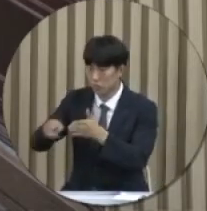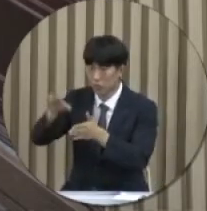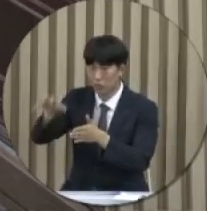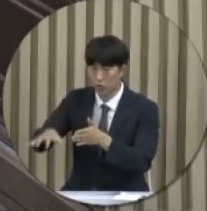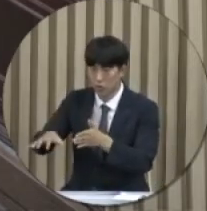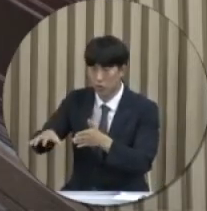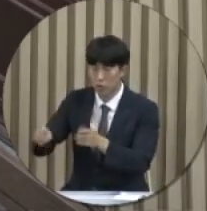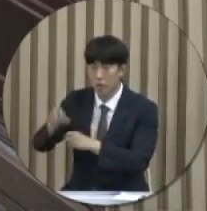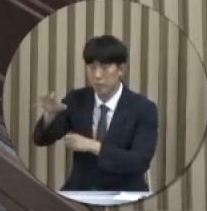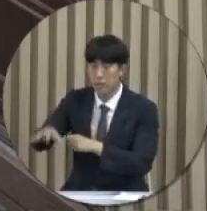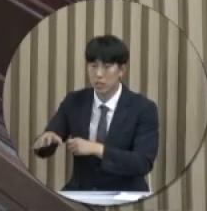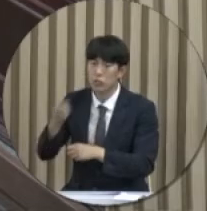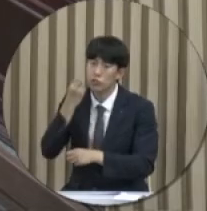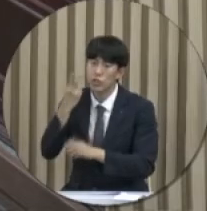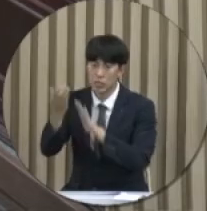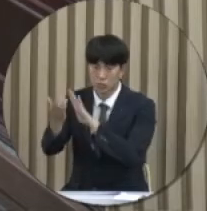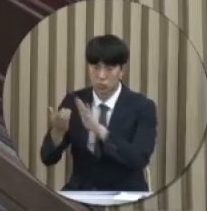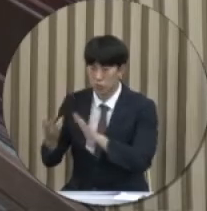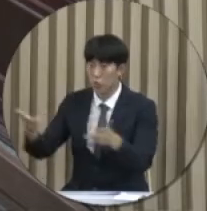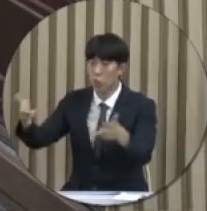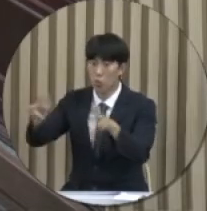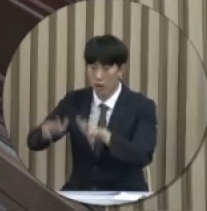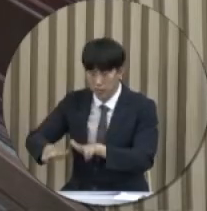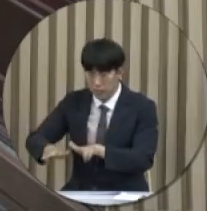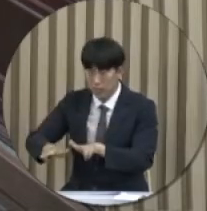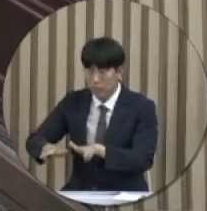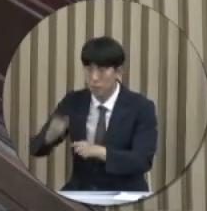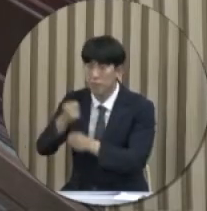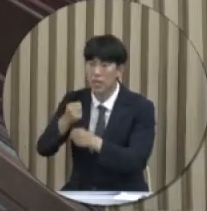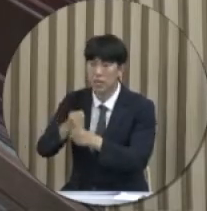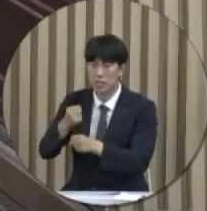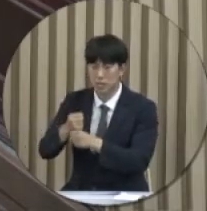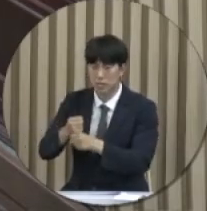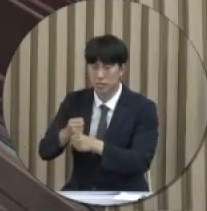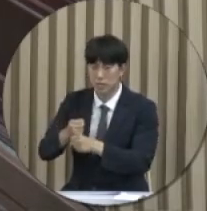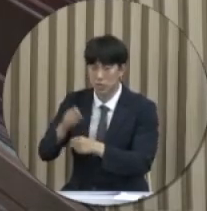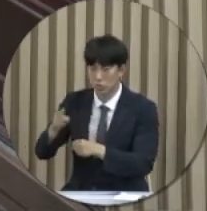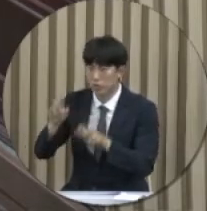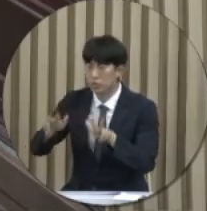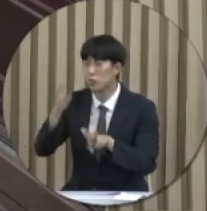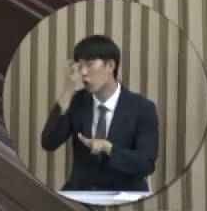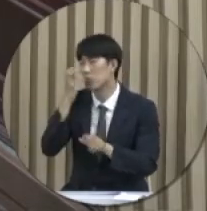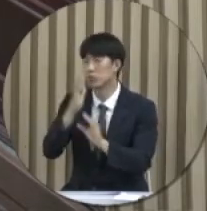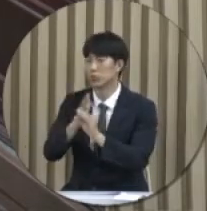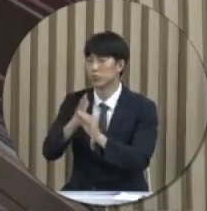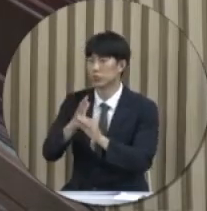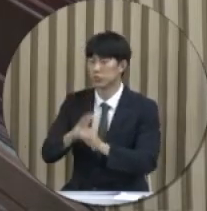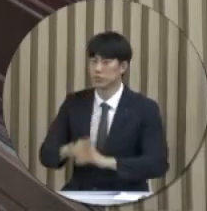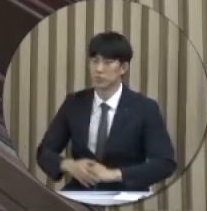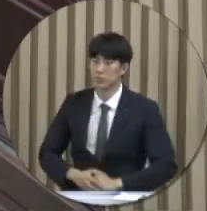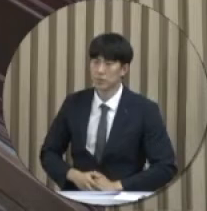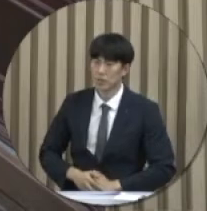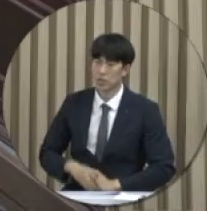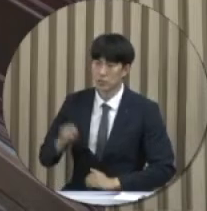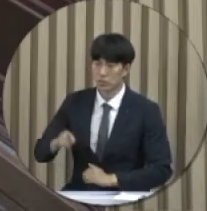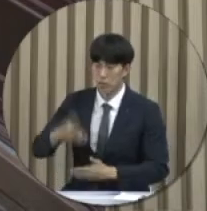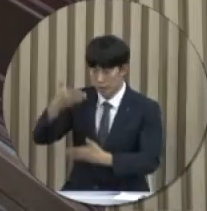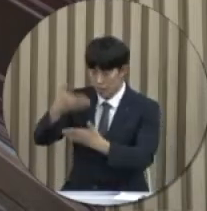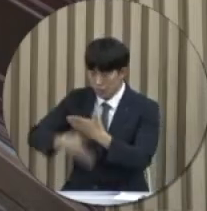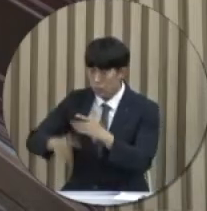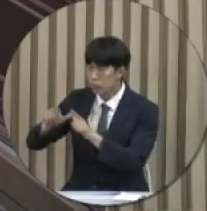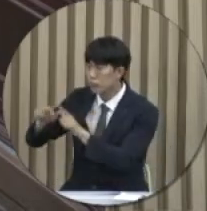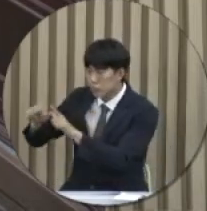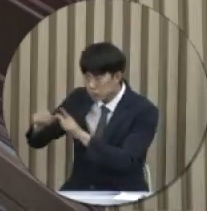이미 한두달 전부터 화성시에서는 광장을 더 늘리는 개념으로 이미 검토가 부서에서는 들어가고 있습니다. 거기에 나머지 부분까지 어떻게